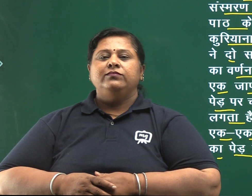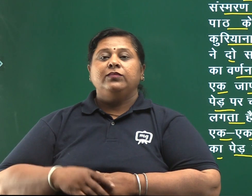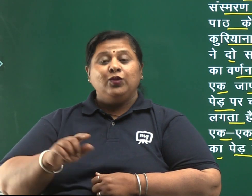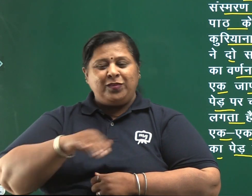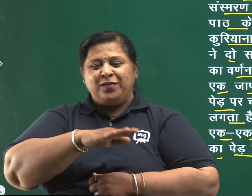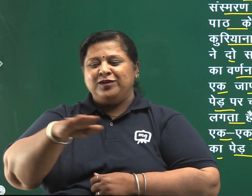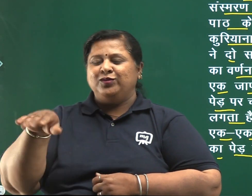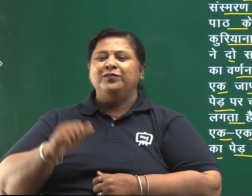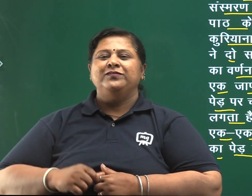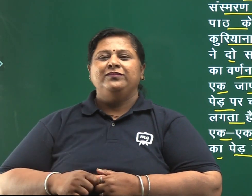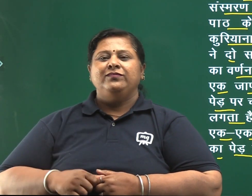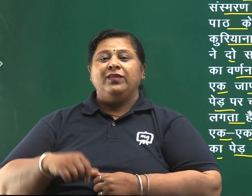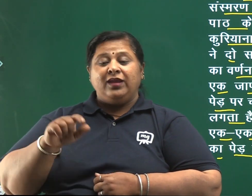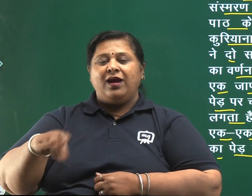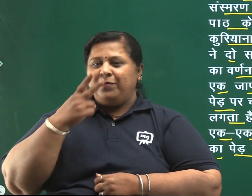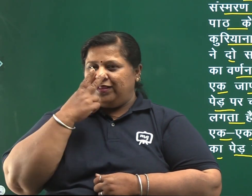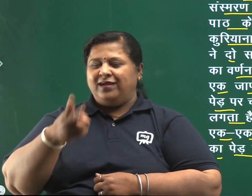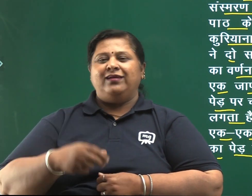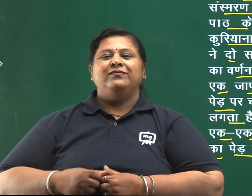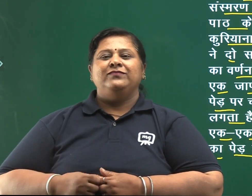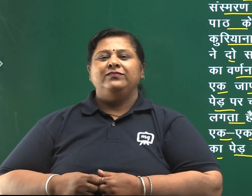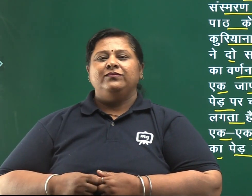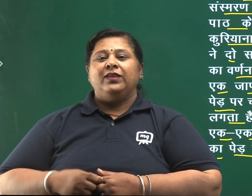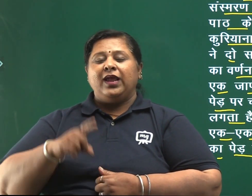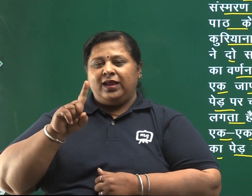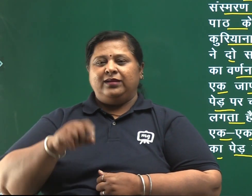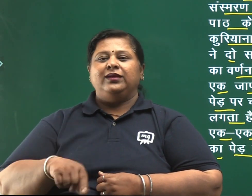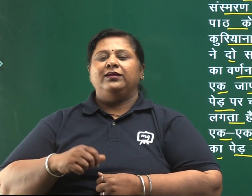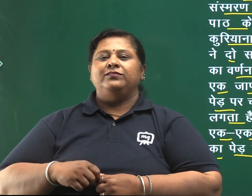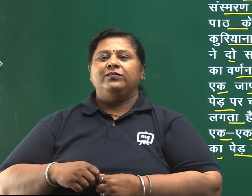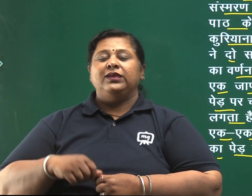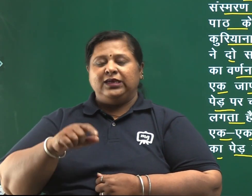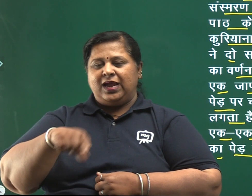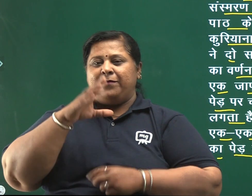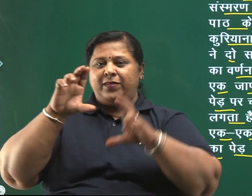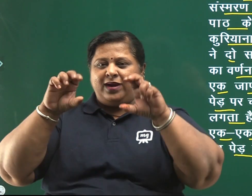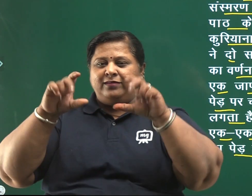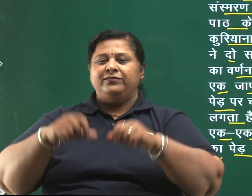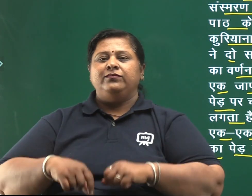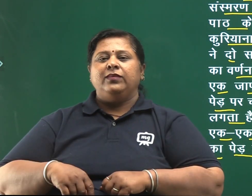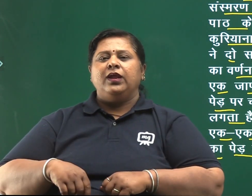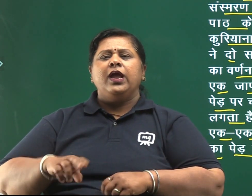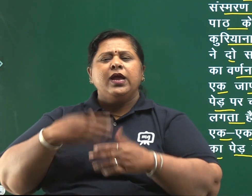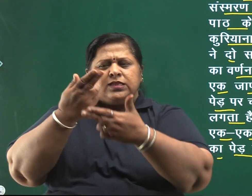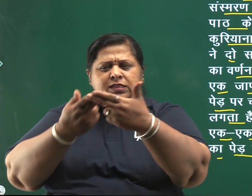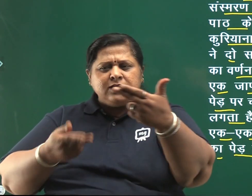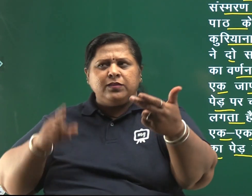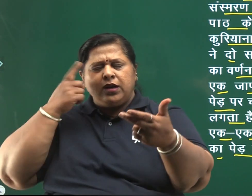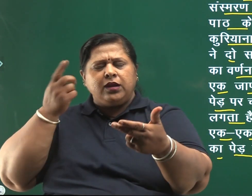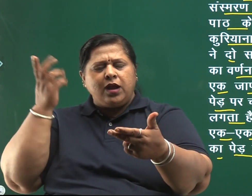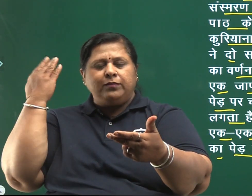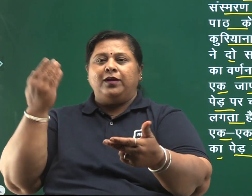तो प्यारे बच्चों, यहाँ हमने देखा कि यह पाठ एक संस्मरण पाठ है,